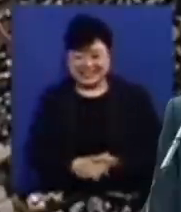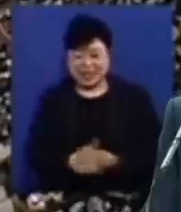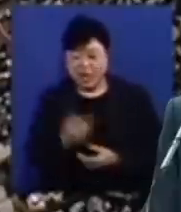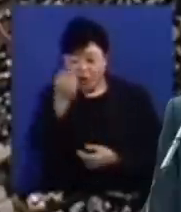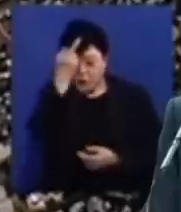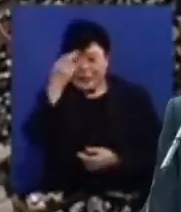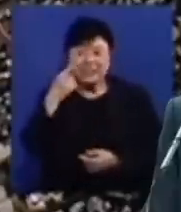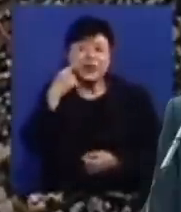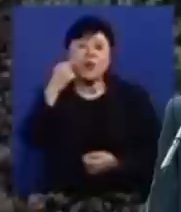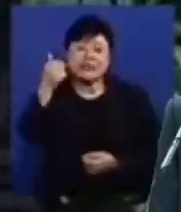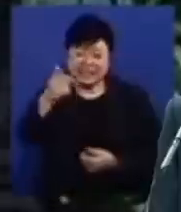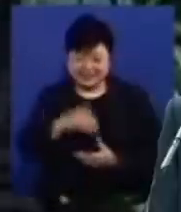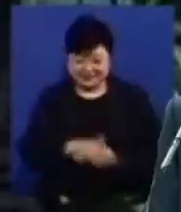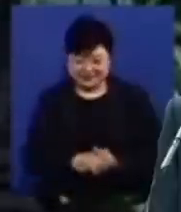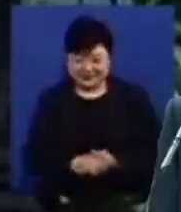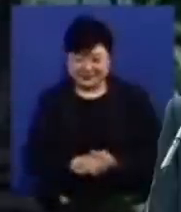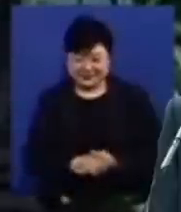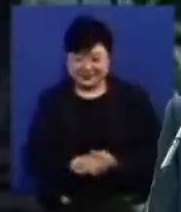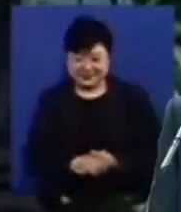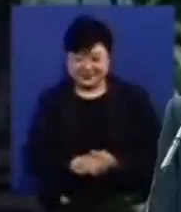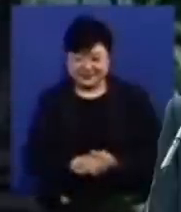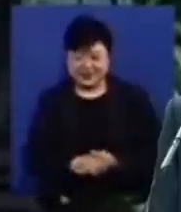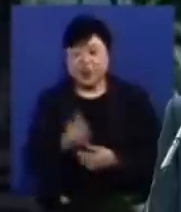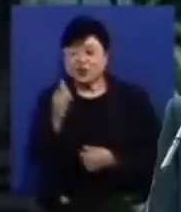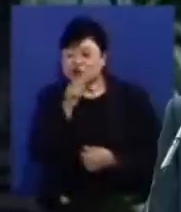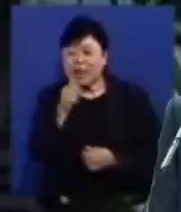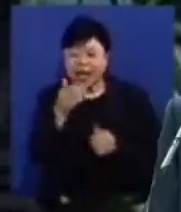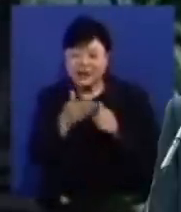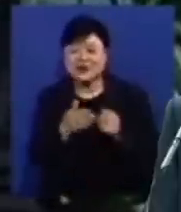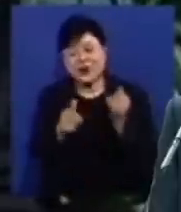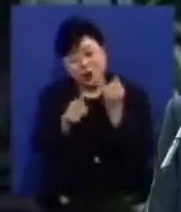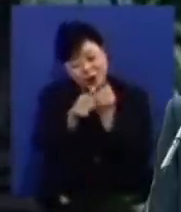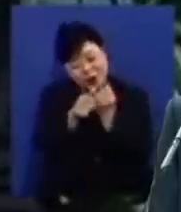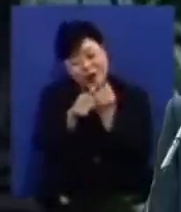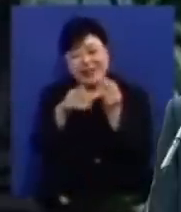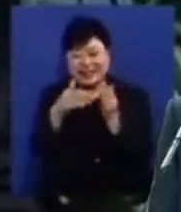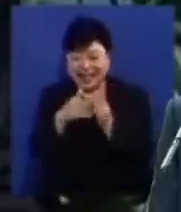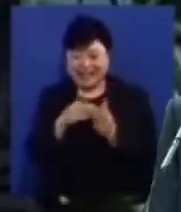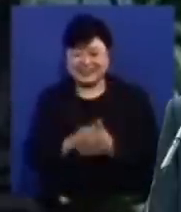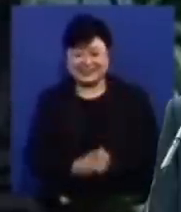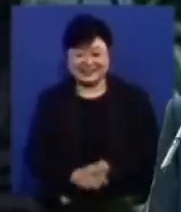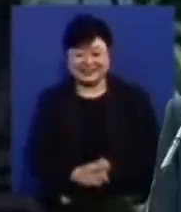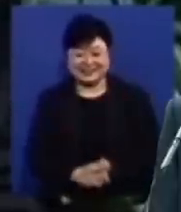표자실 목사님이신데 중매를 써서 결혼을 했다.